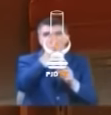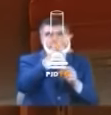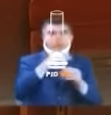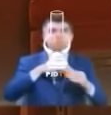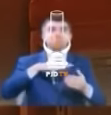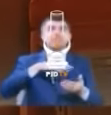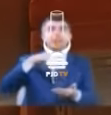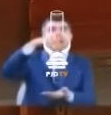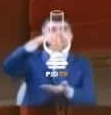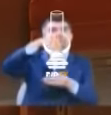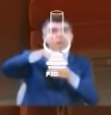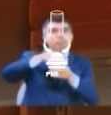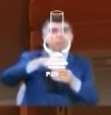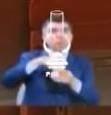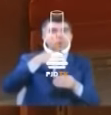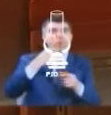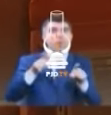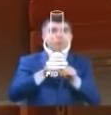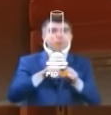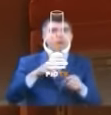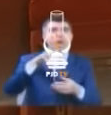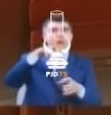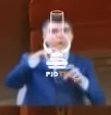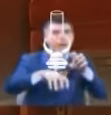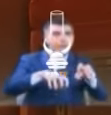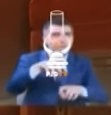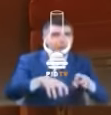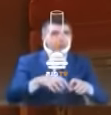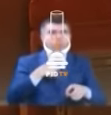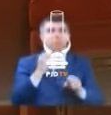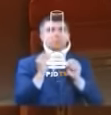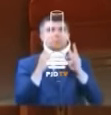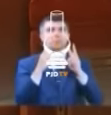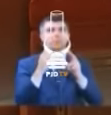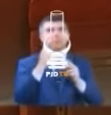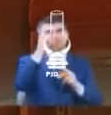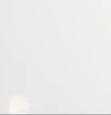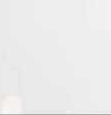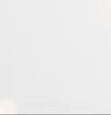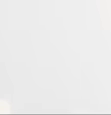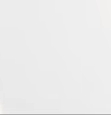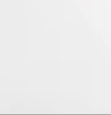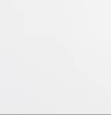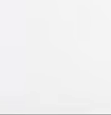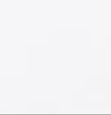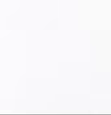هذه الكوارث، ولكن مع ذلك كاين الحفاري، كاين طرق غير صالحه، غنتعاونوا عليها ان شاء الله باش نعالجوها.